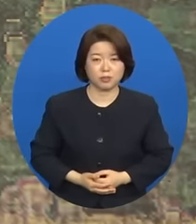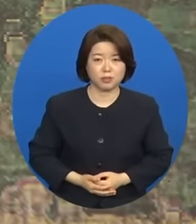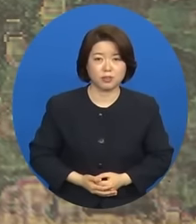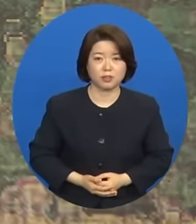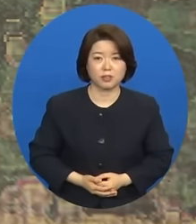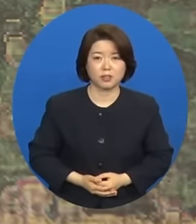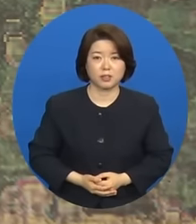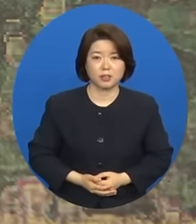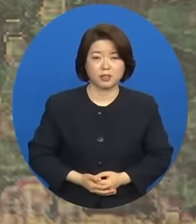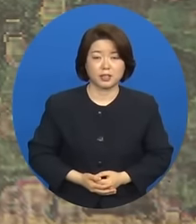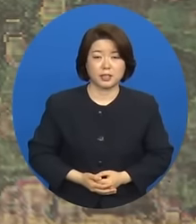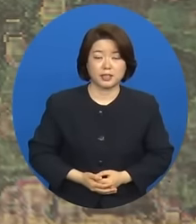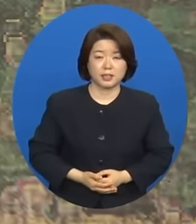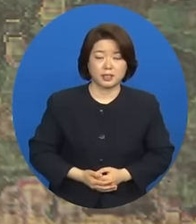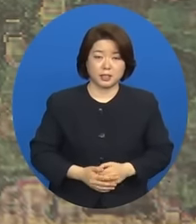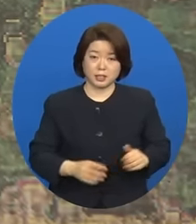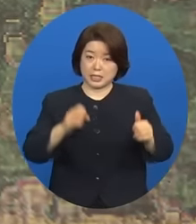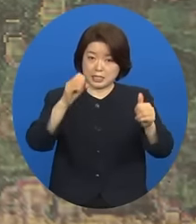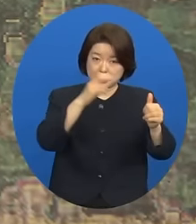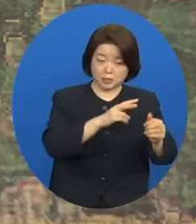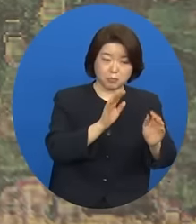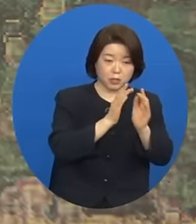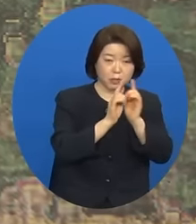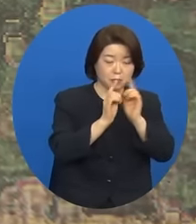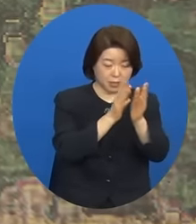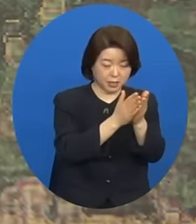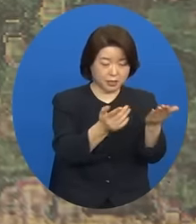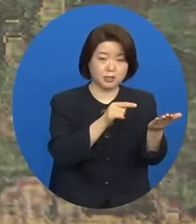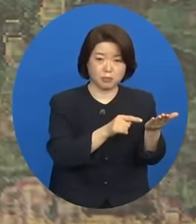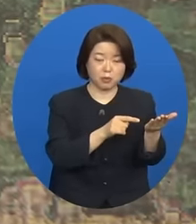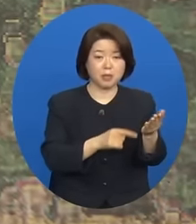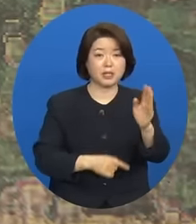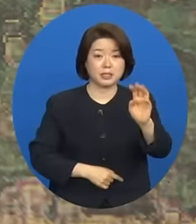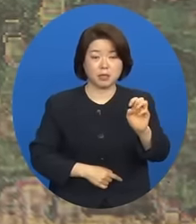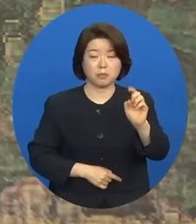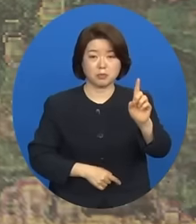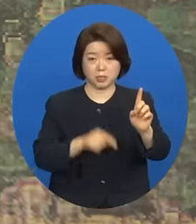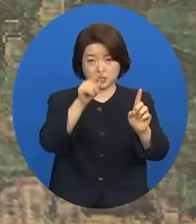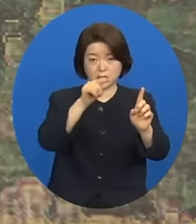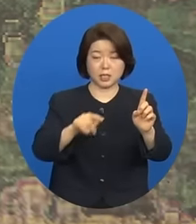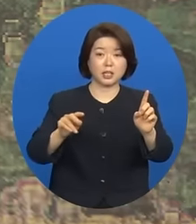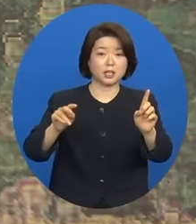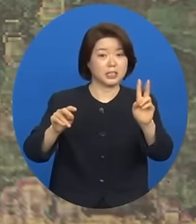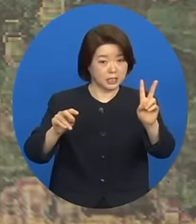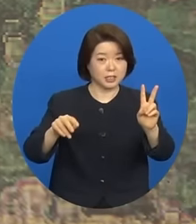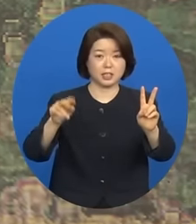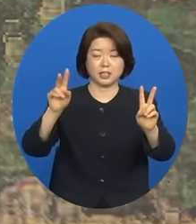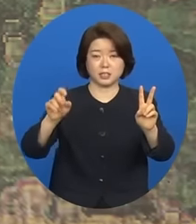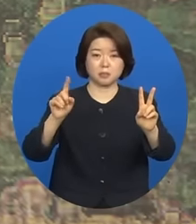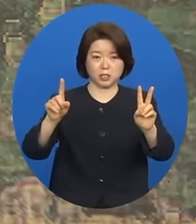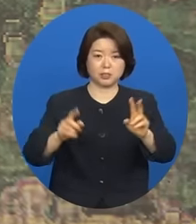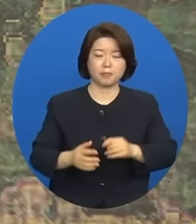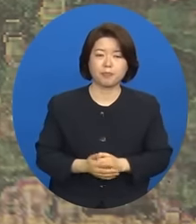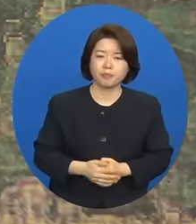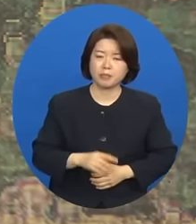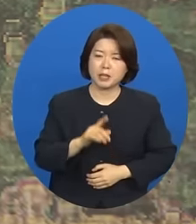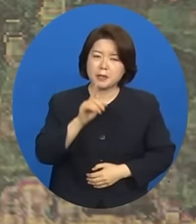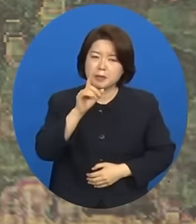것이죠. 신명기 말씀에 보면 이런 게 나와요. 32장 11절에 마치 독수리가